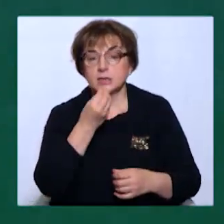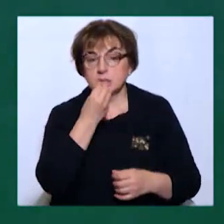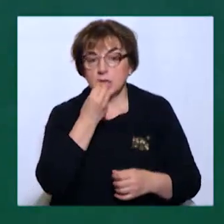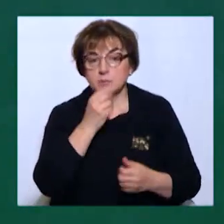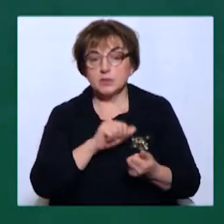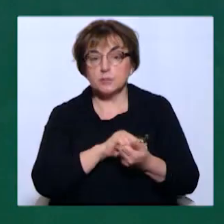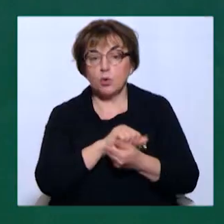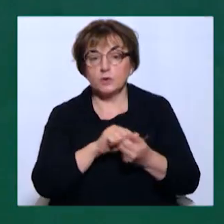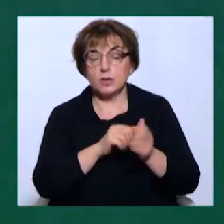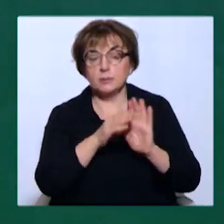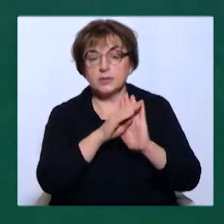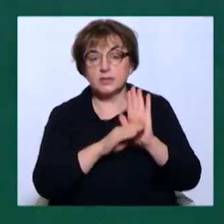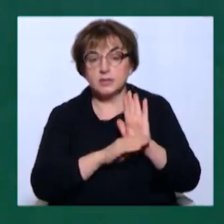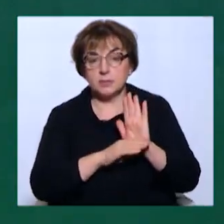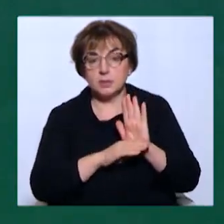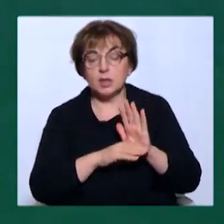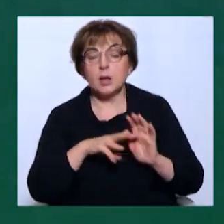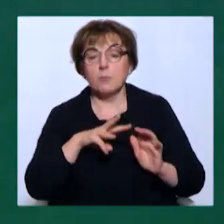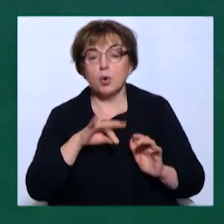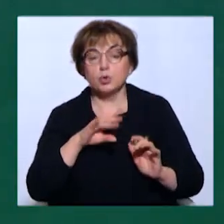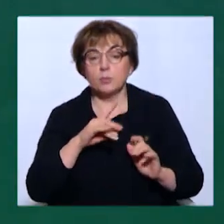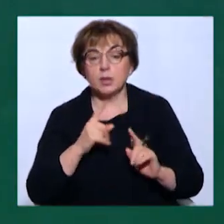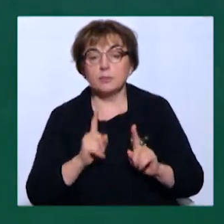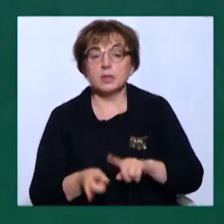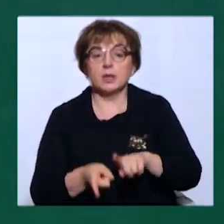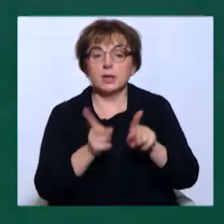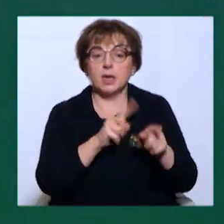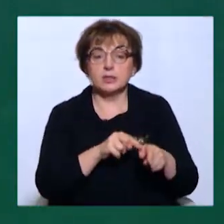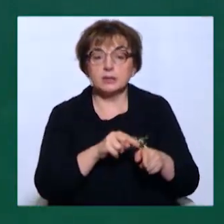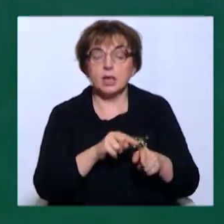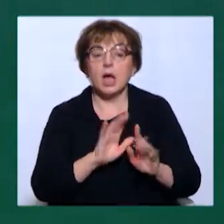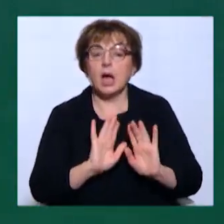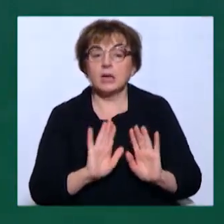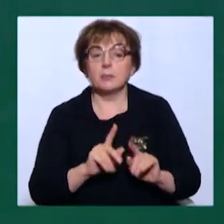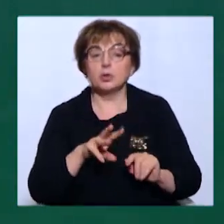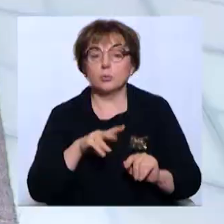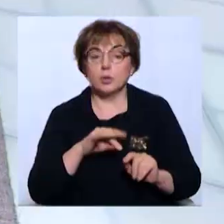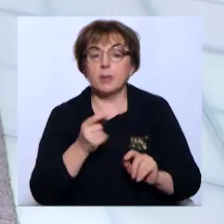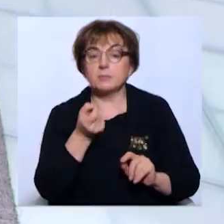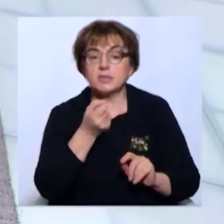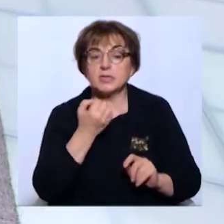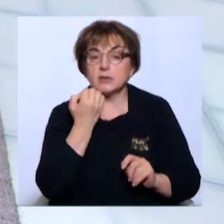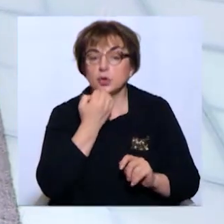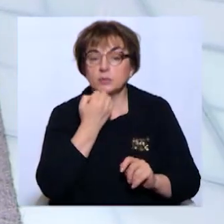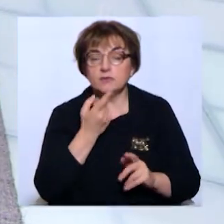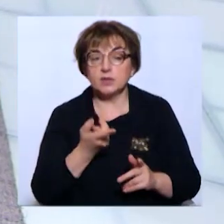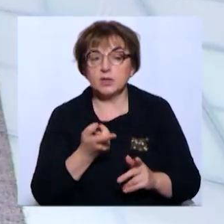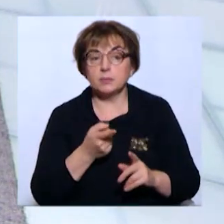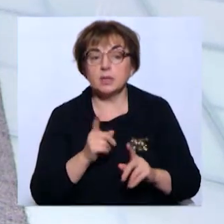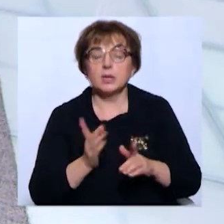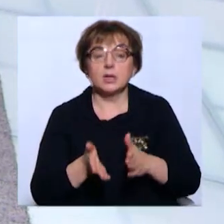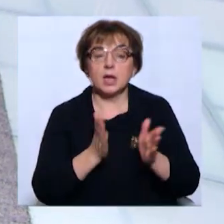საჭმლის მომნელებელი სისტემიდან. მონომერები გადადის, და არა მარტო მონომერები, მცირე ზომის ნივთიერებები